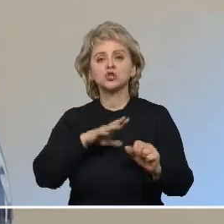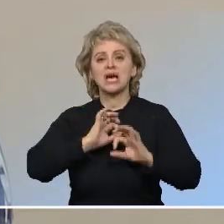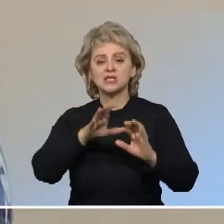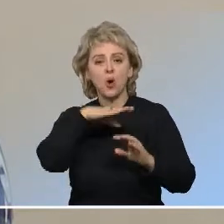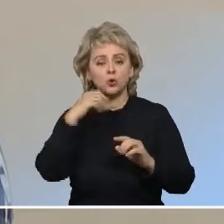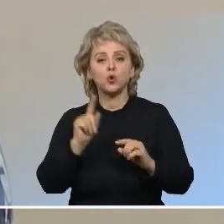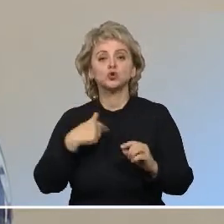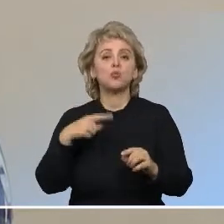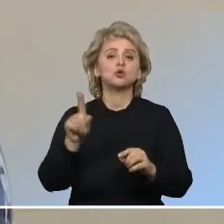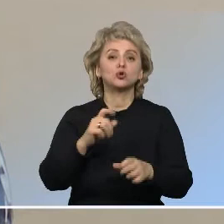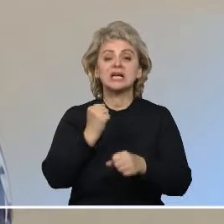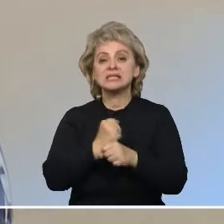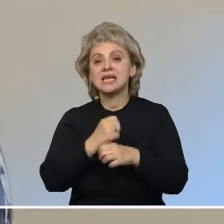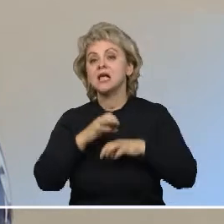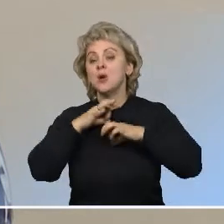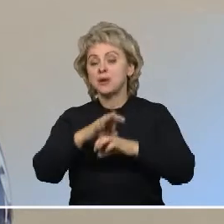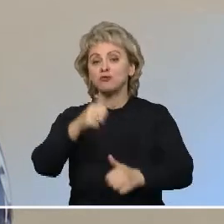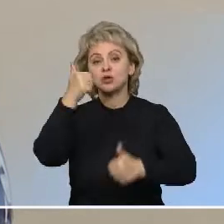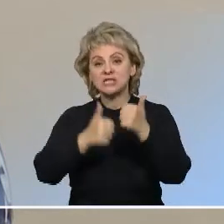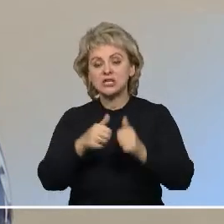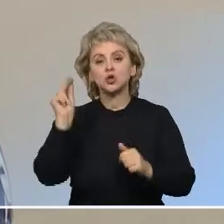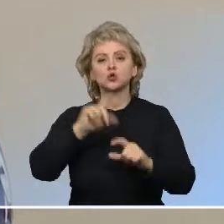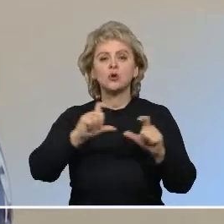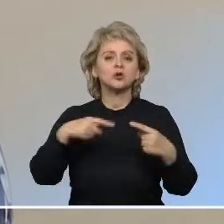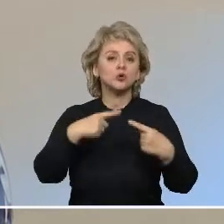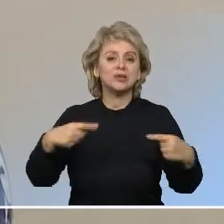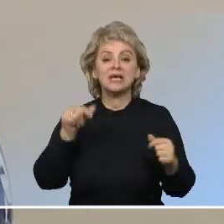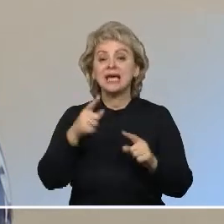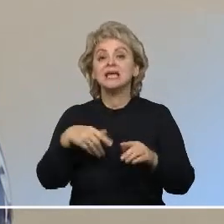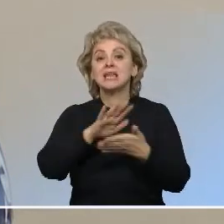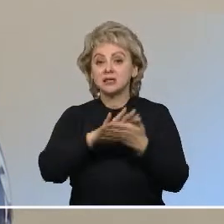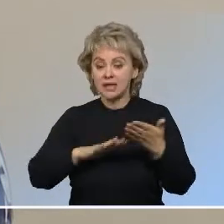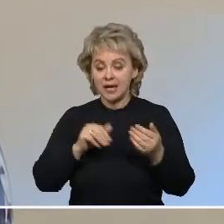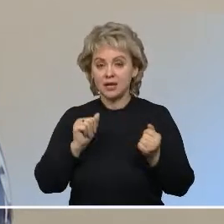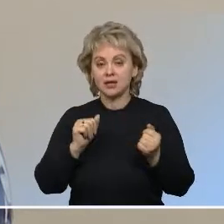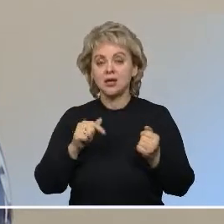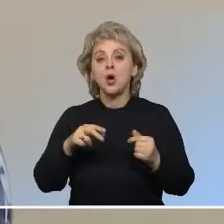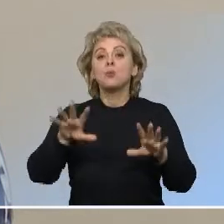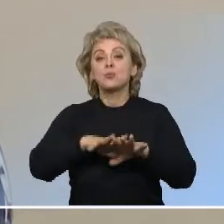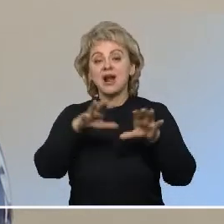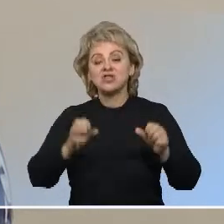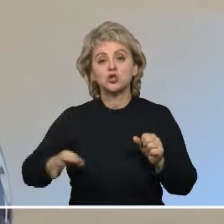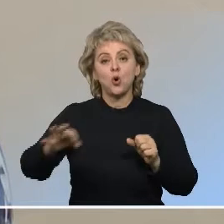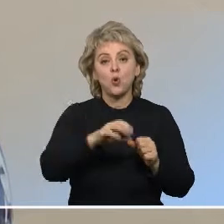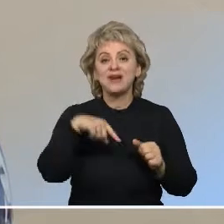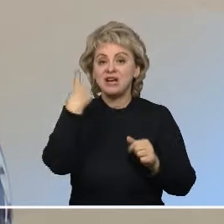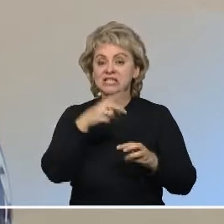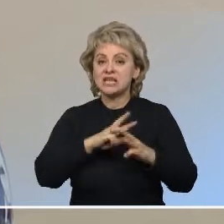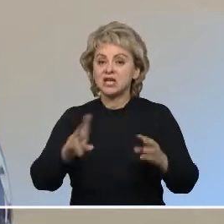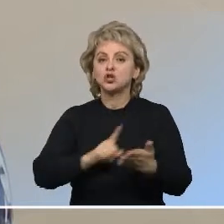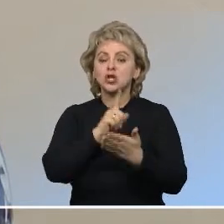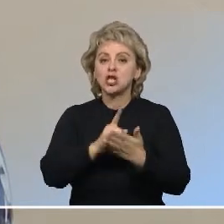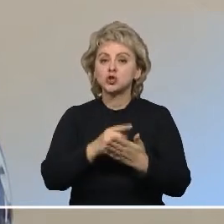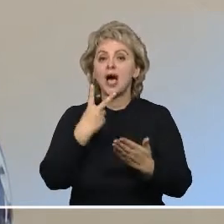рассказать о том, что мы что-то делаем, проводим соревнования, школьные, другие лиги и так далее. Правительство области в лице министерства